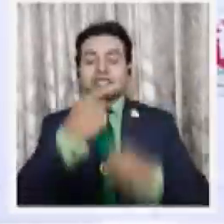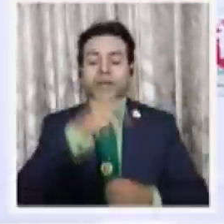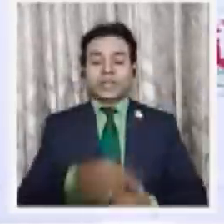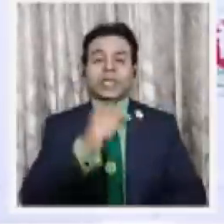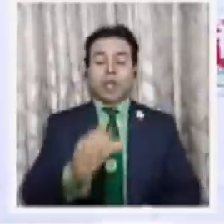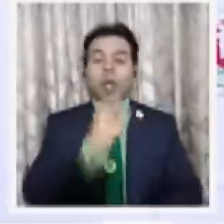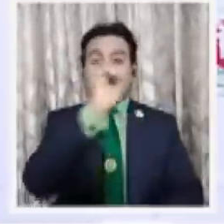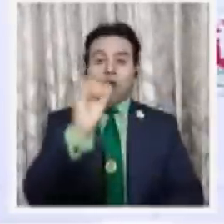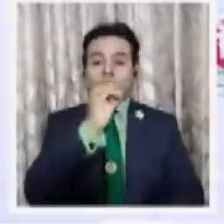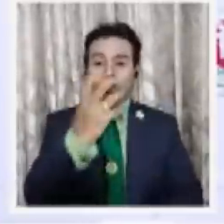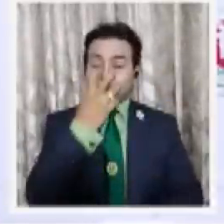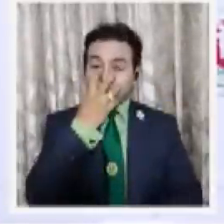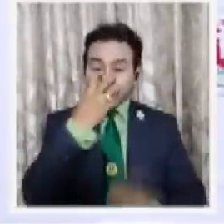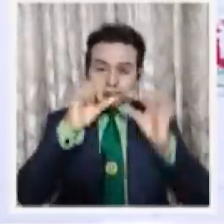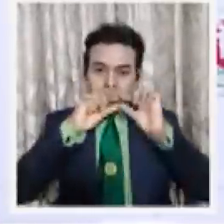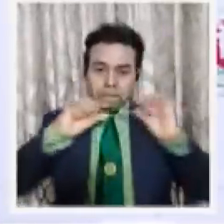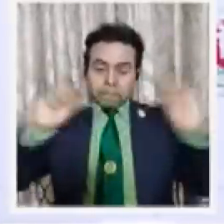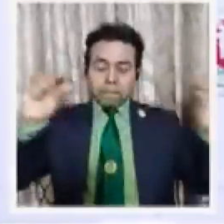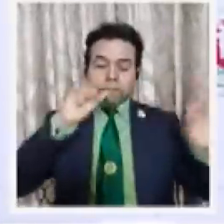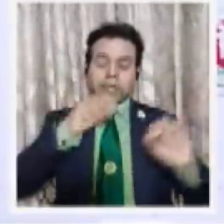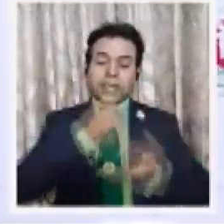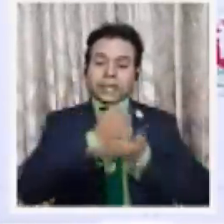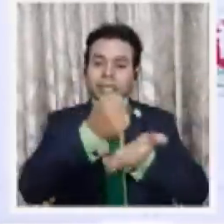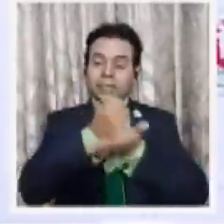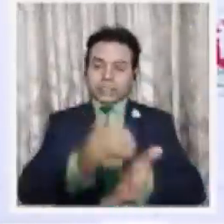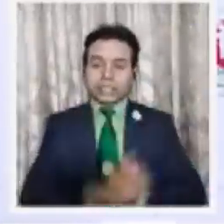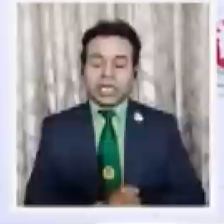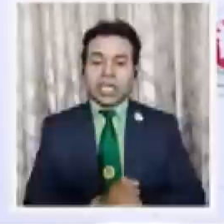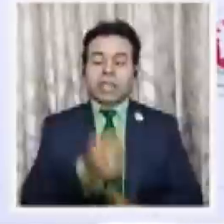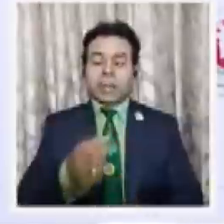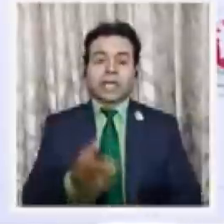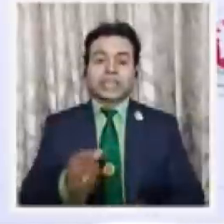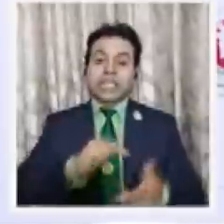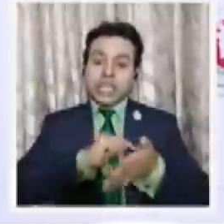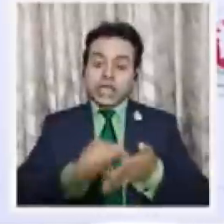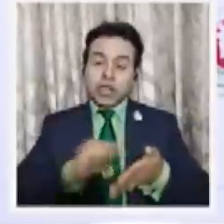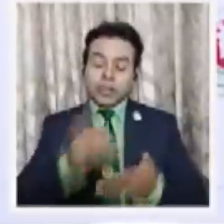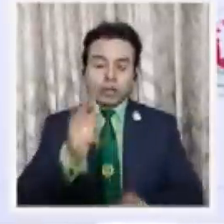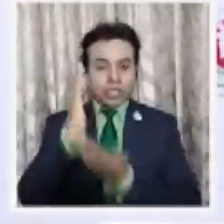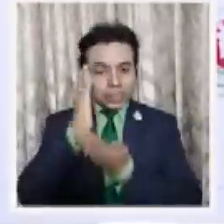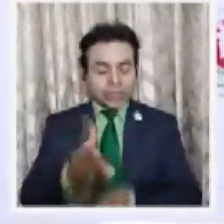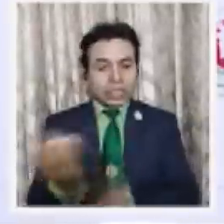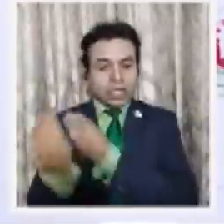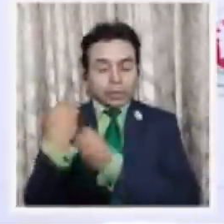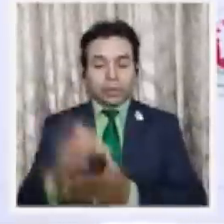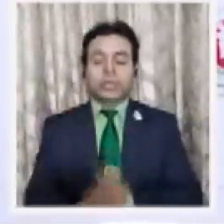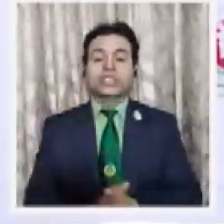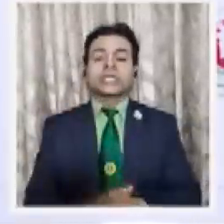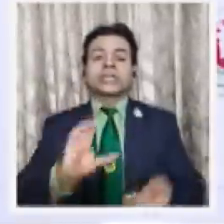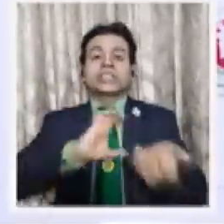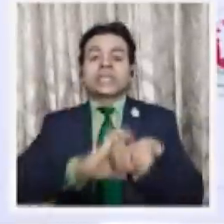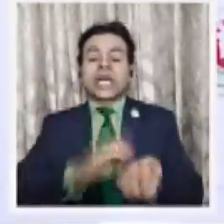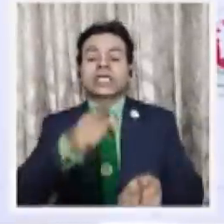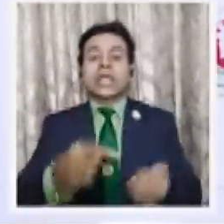মাধ্যমে চট্টগ্রাম বিভাগের বেশ কিছু উপজেলা স্বাস্থ্য কমপ্লেক্সে ইতিমধ্যেই সেন্ট্রাল অক্সিজেন সিস্টেম সংযোজন করা হয়েছে